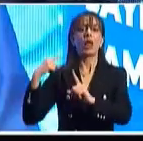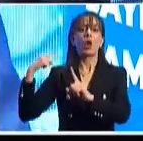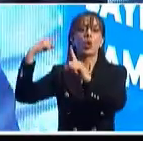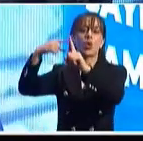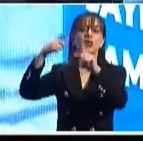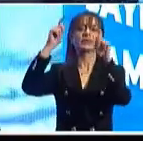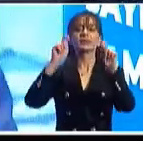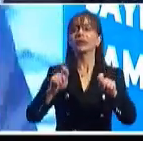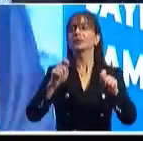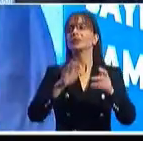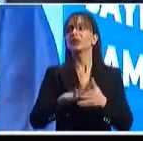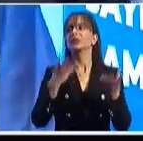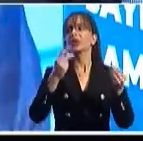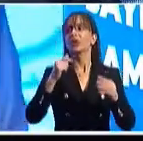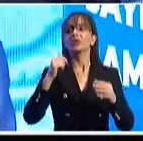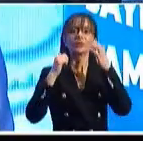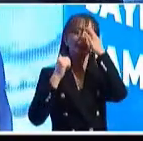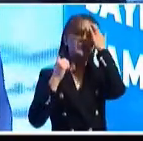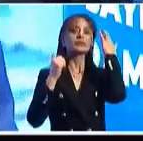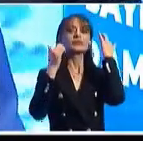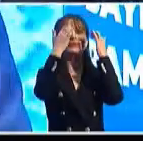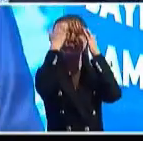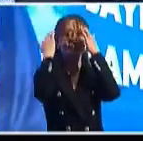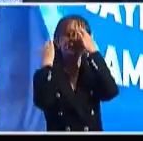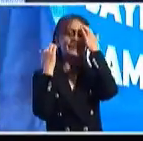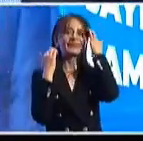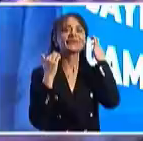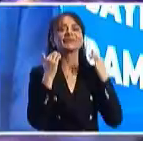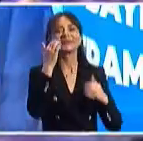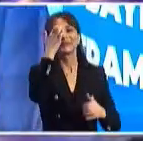da çok önemsediğimiz bir hattımız.